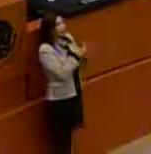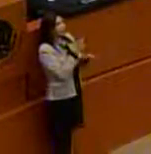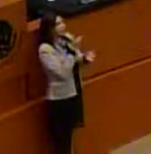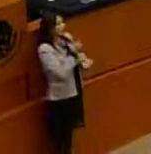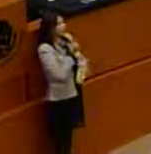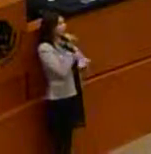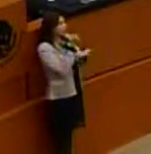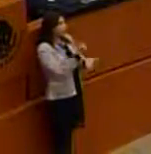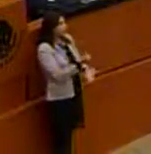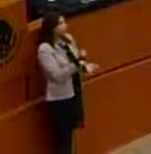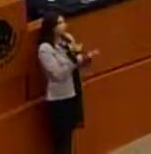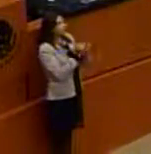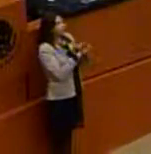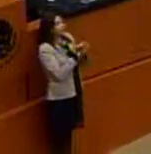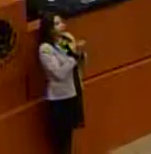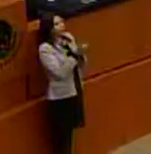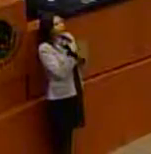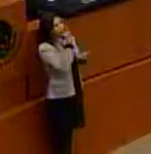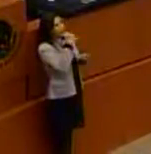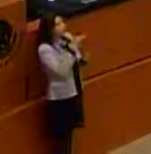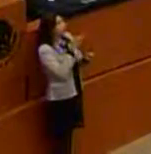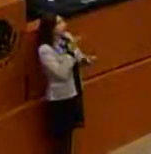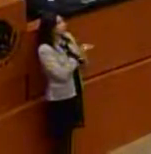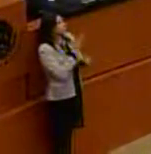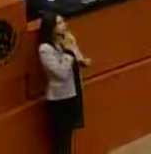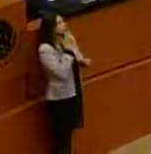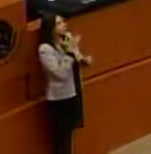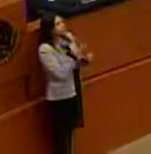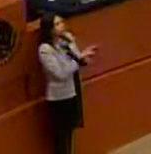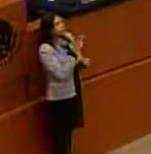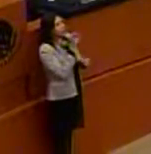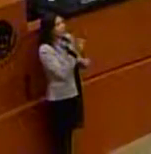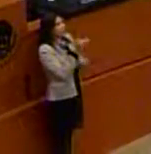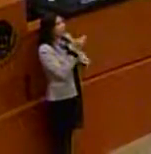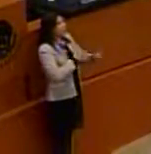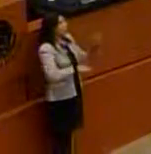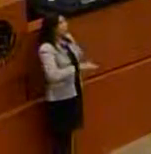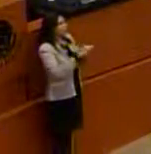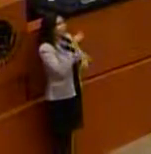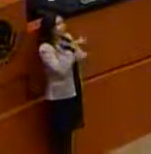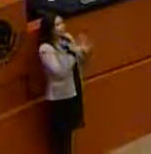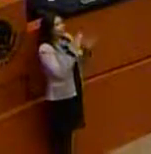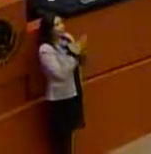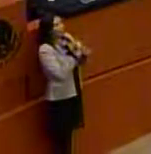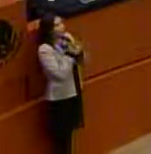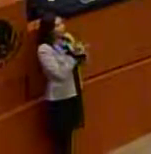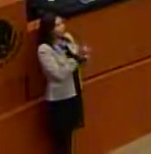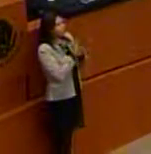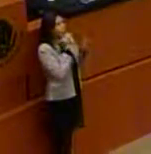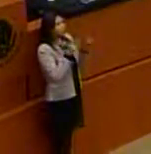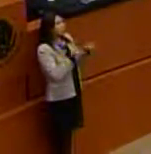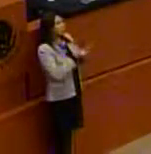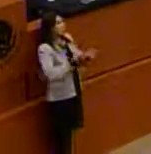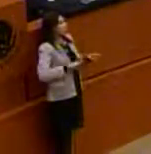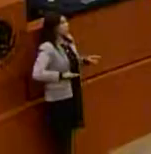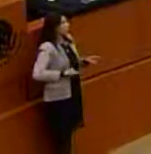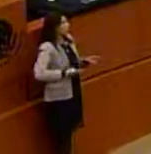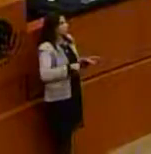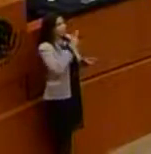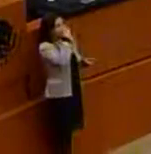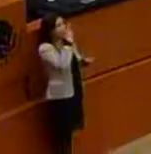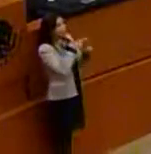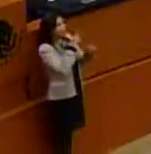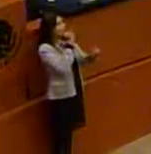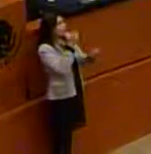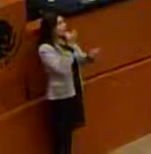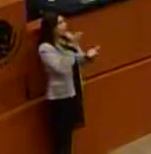d'insertion professionnelle. À gauche comme à droite de l'échiquier politique, tous partagent le même intérêt à ce que l'économie fonctionne le mieux possible. Au